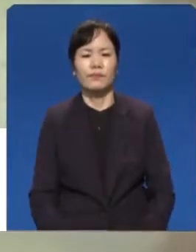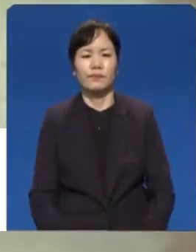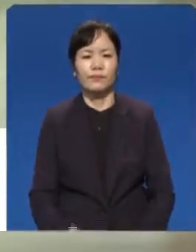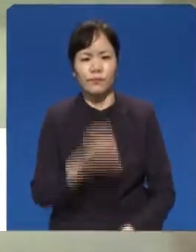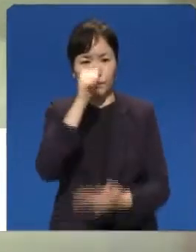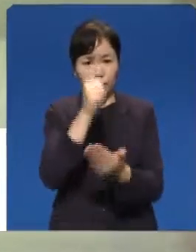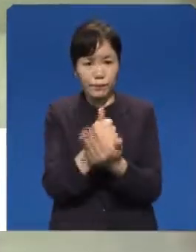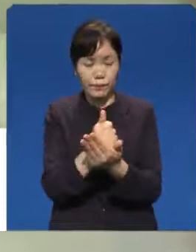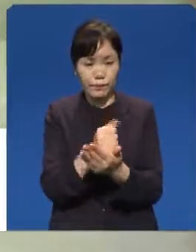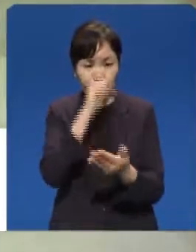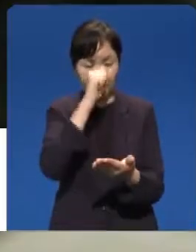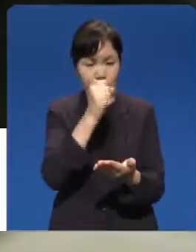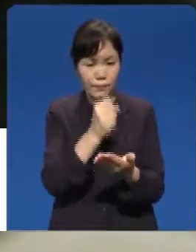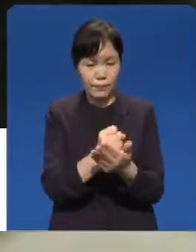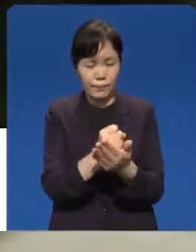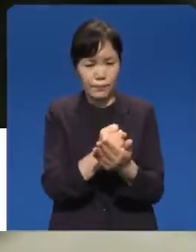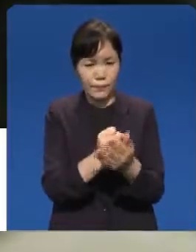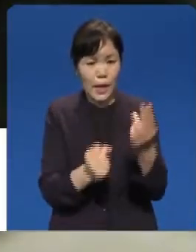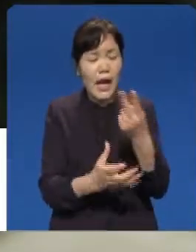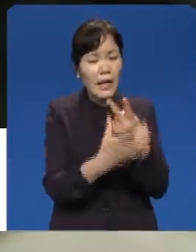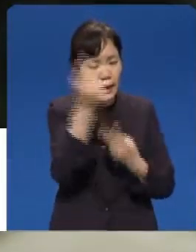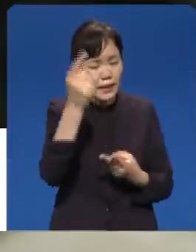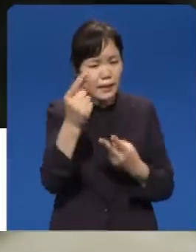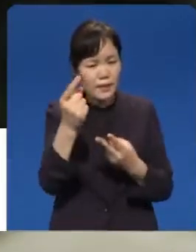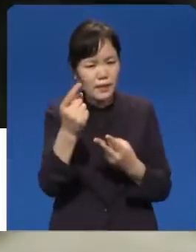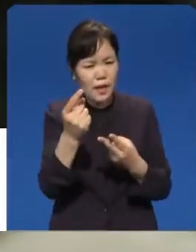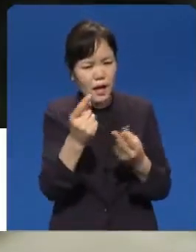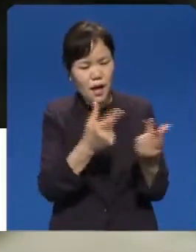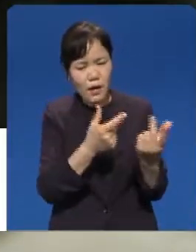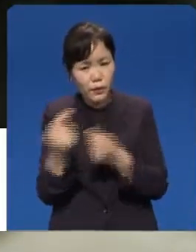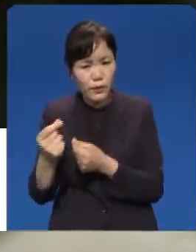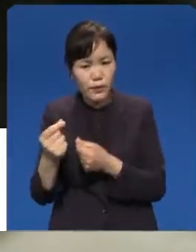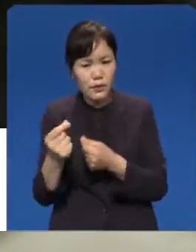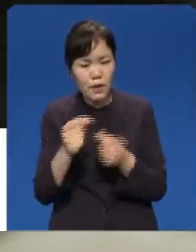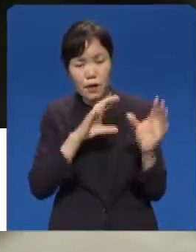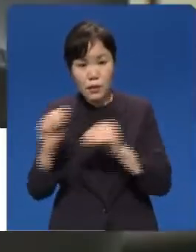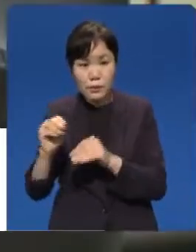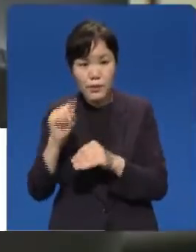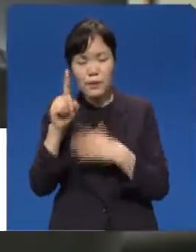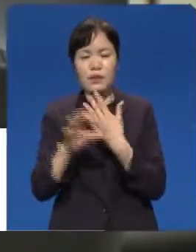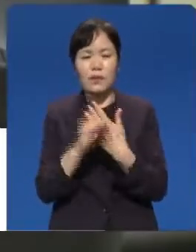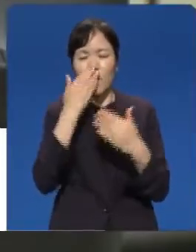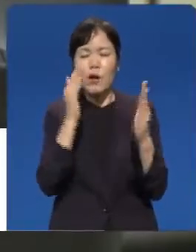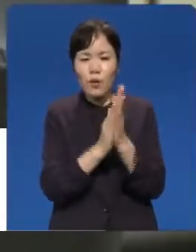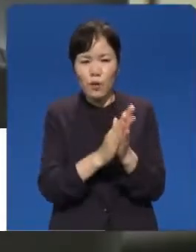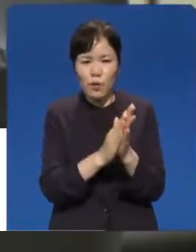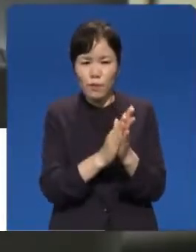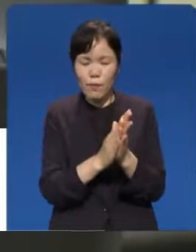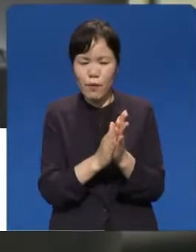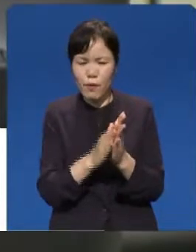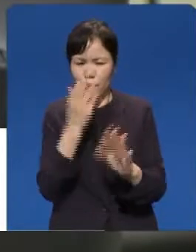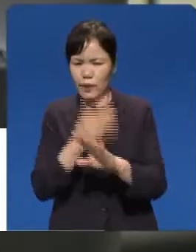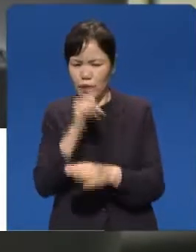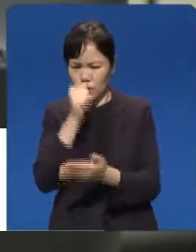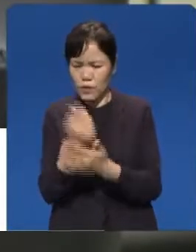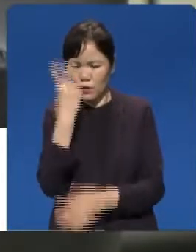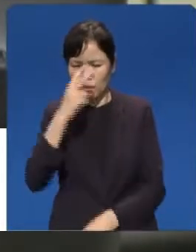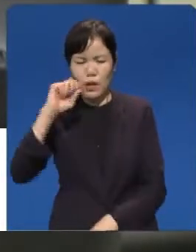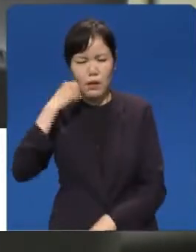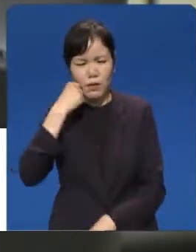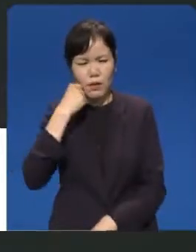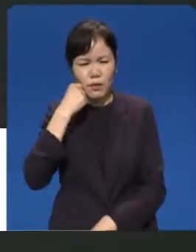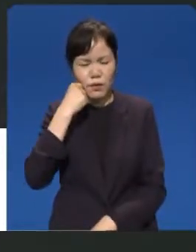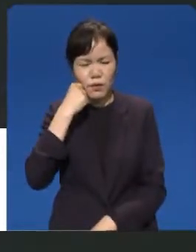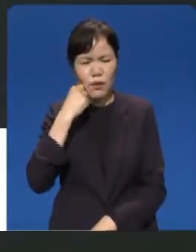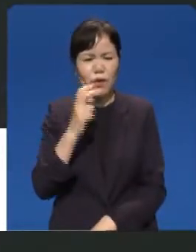범죄 단일성, 동일성을 벗어난 수사를 금지시킬 경우 공범 등 여죄 수사가 어렵고 검경의